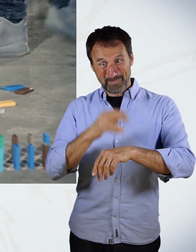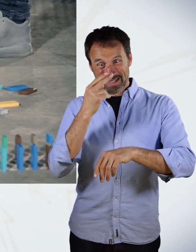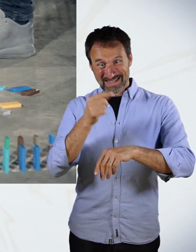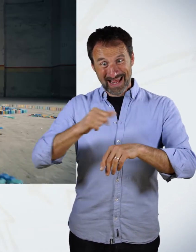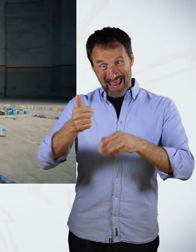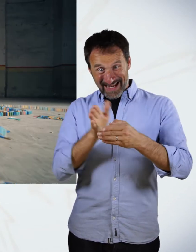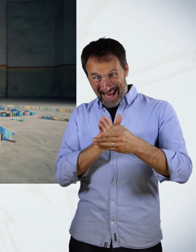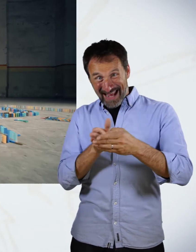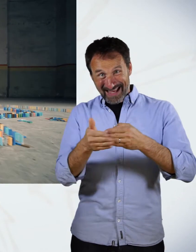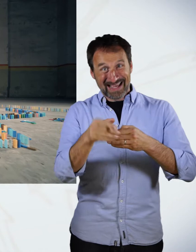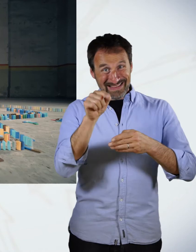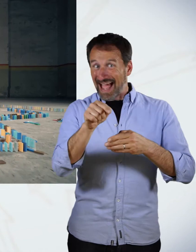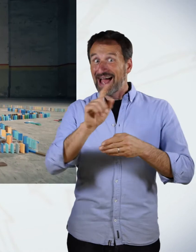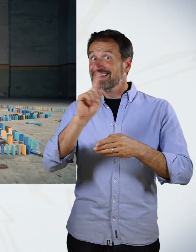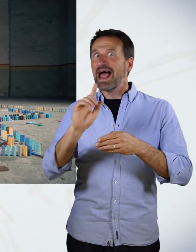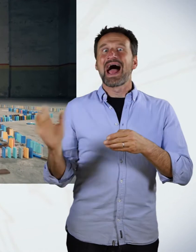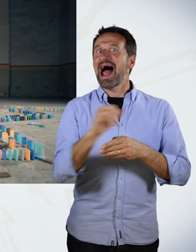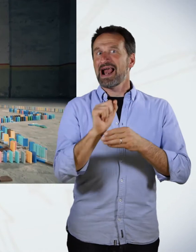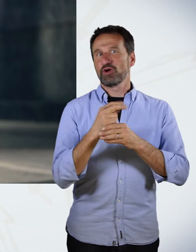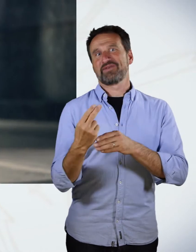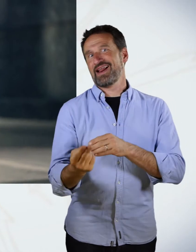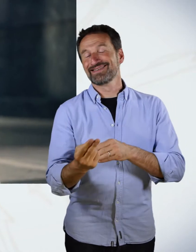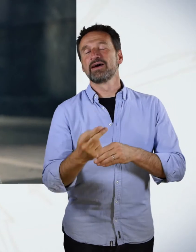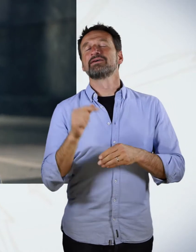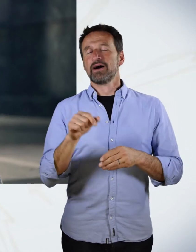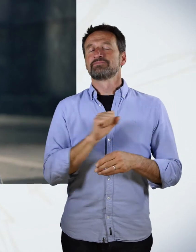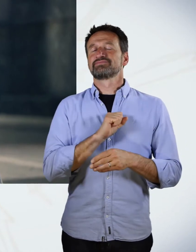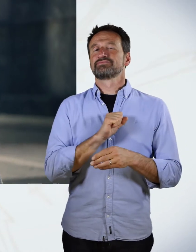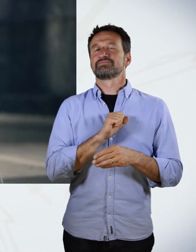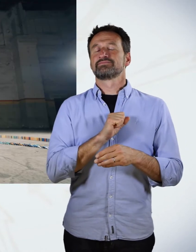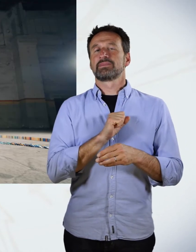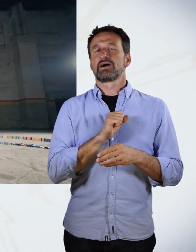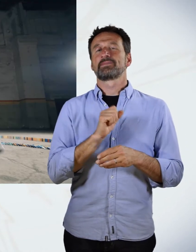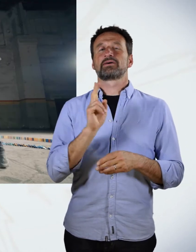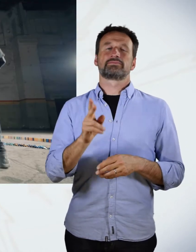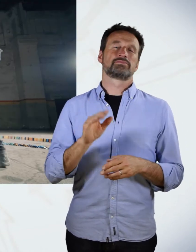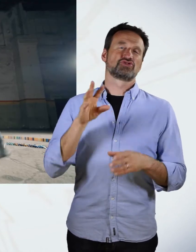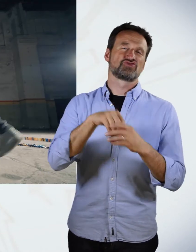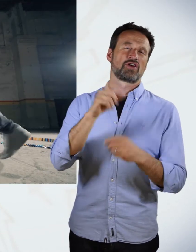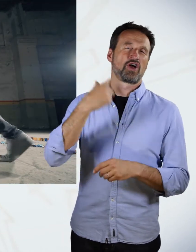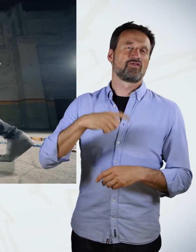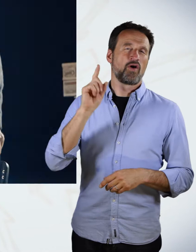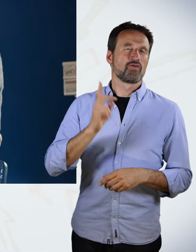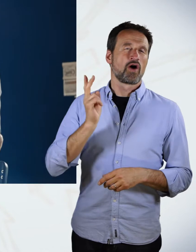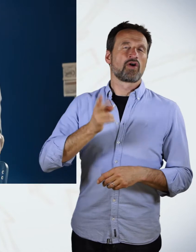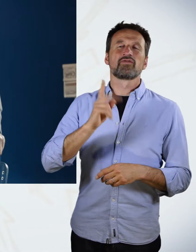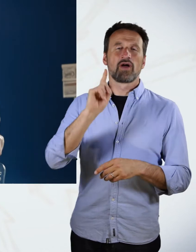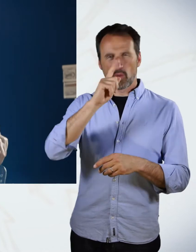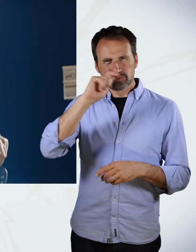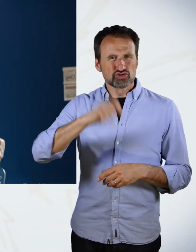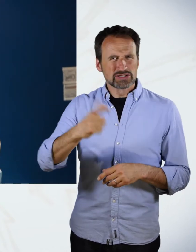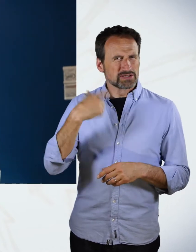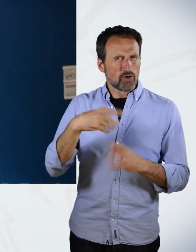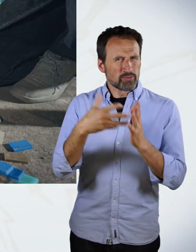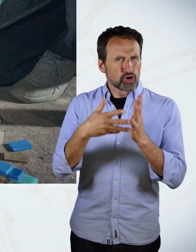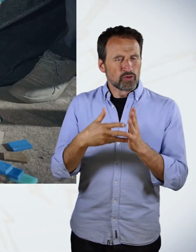Steine umgefallen. Aber das hat es mir auch einfacher gemacht. Und da Join mich ja auch schon sehr oft beschissen hat bei den ganzen Prüfungen, habe ich mir gedacht,